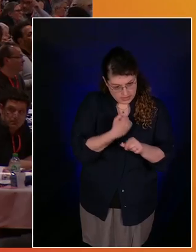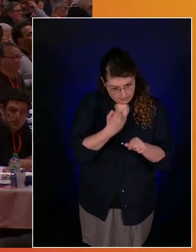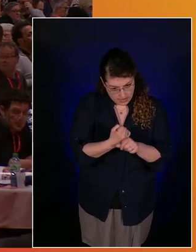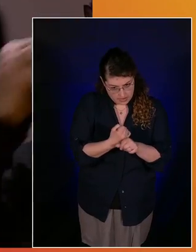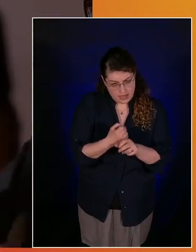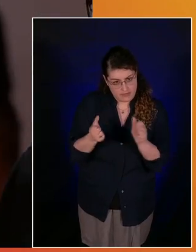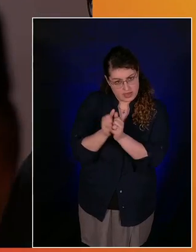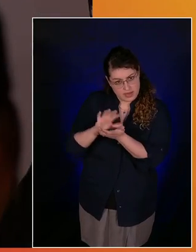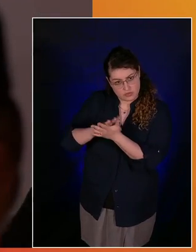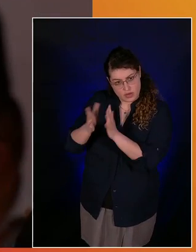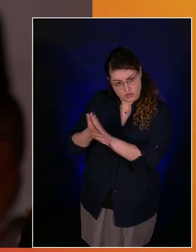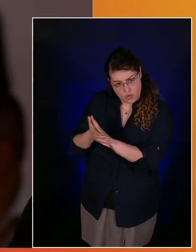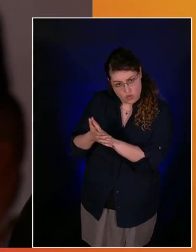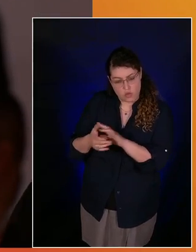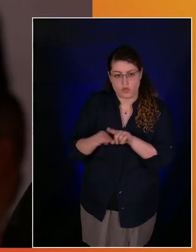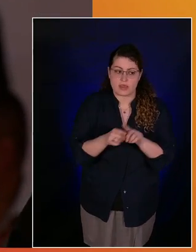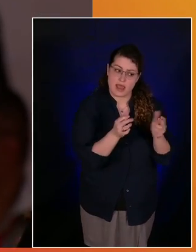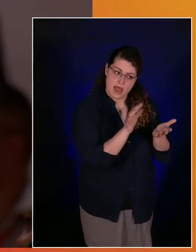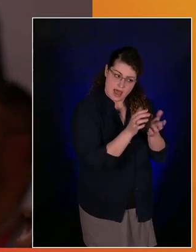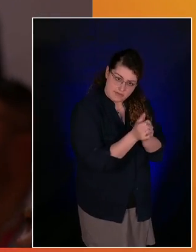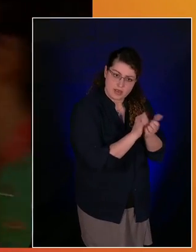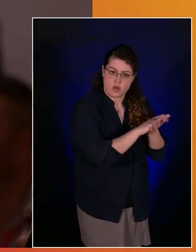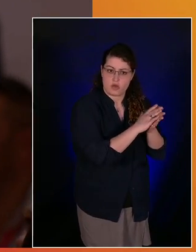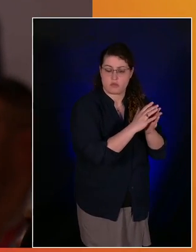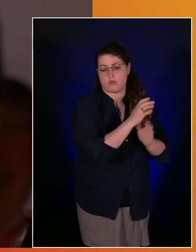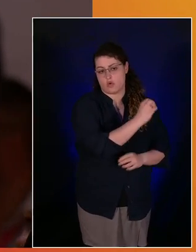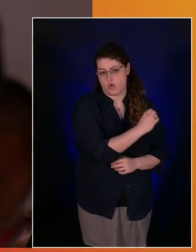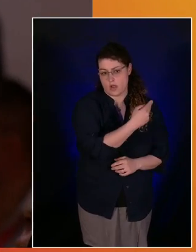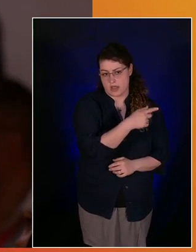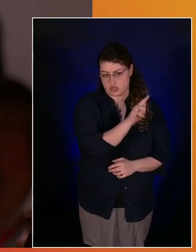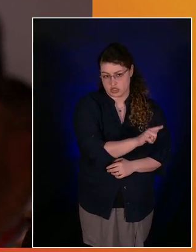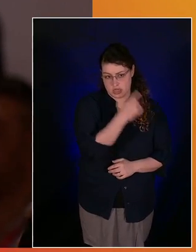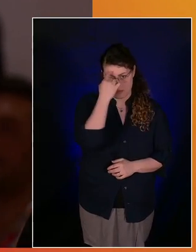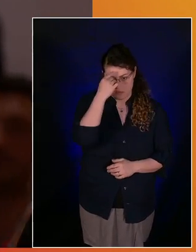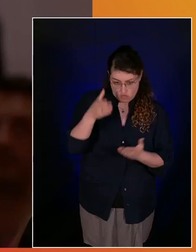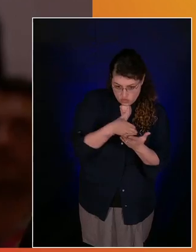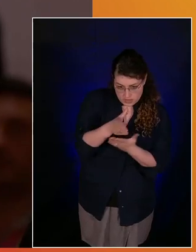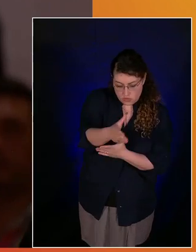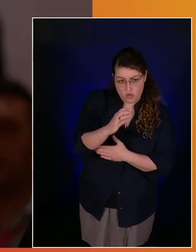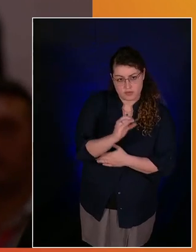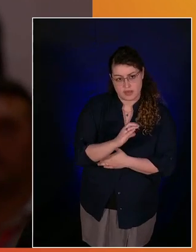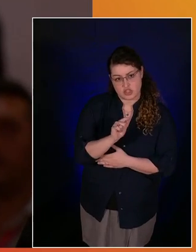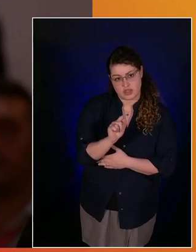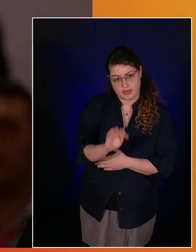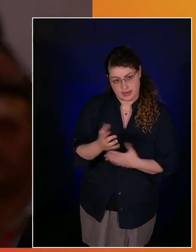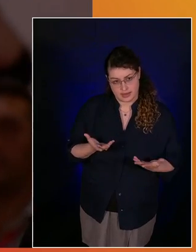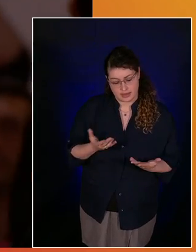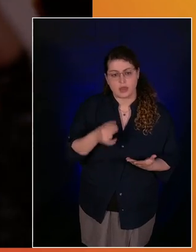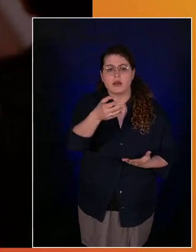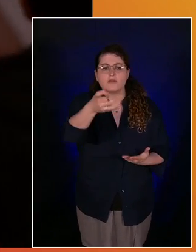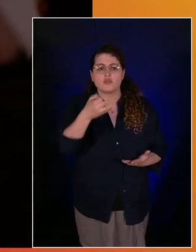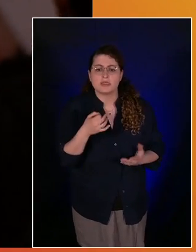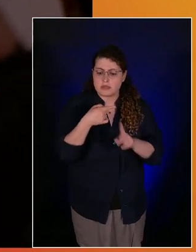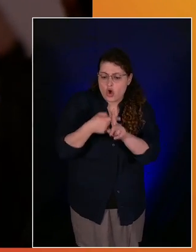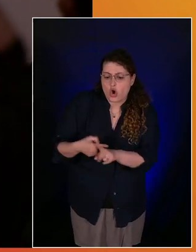des associations et les ONG dans le cadre des orientations de la CGT parce que c'est pareil vous parlez de repères